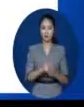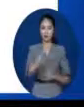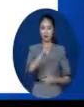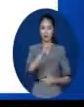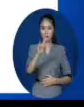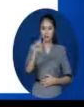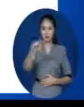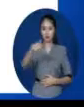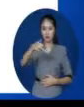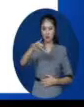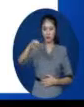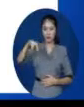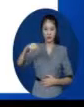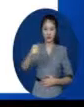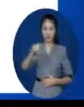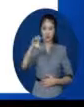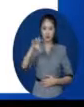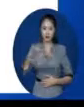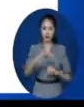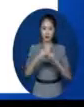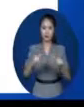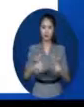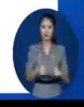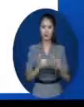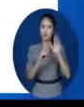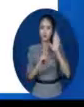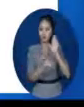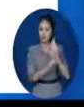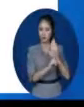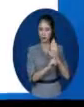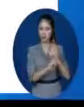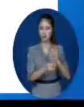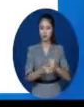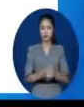주식회사 맥키스 컴퍼니에서 홍보 판촉원을 모집합니다.